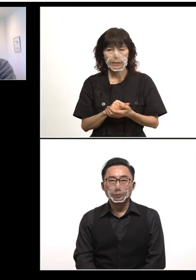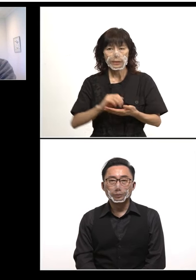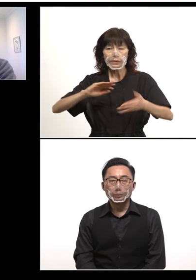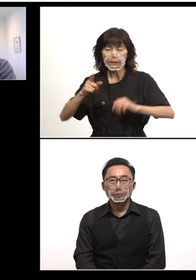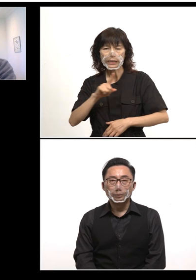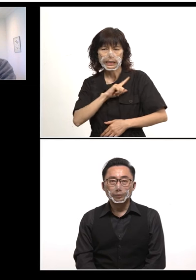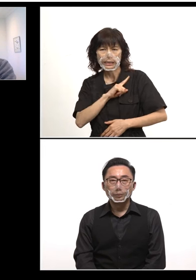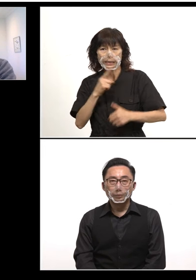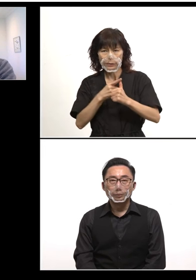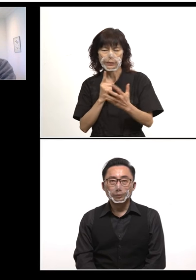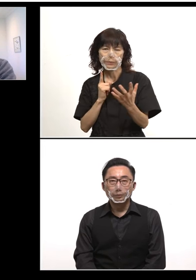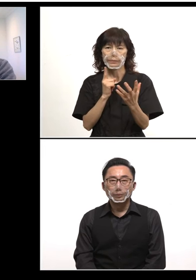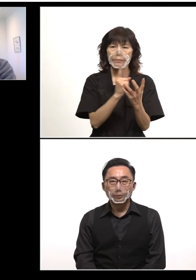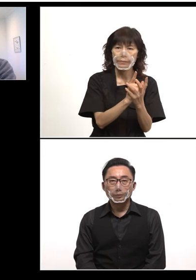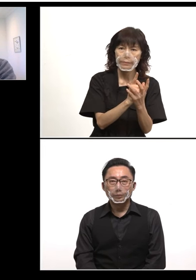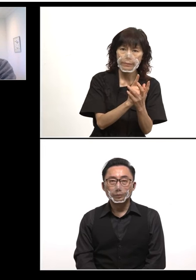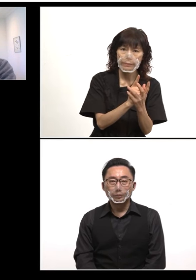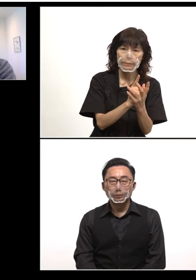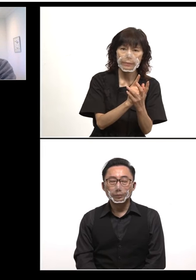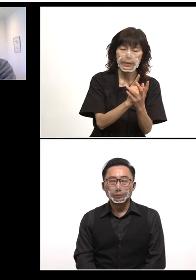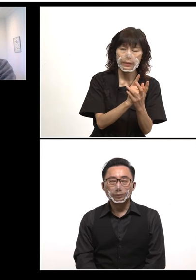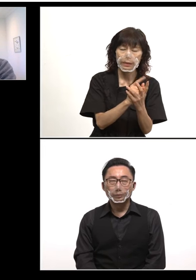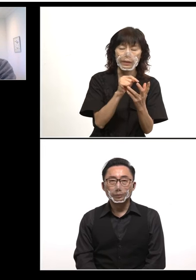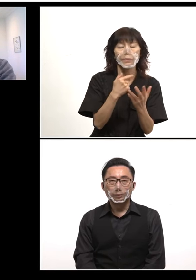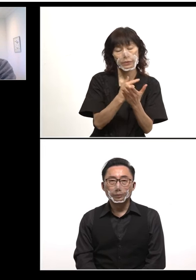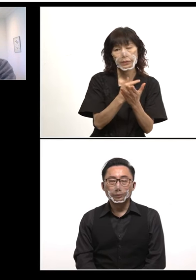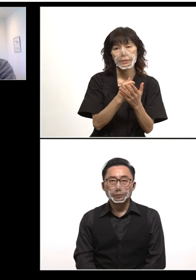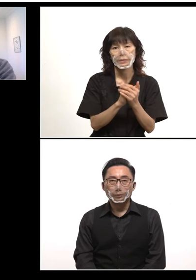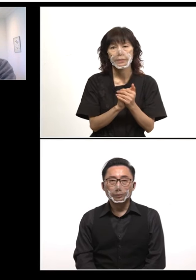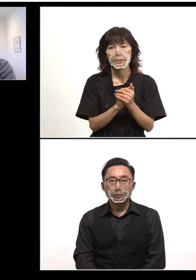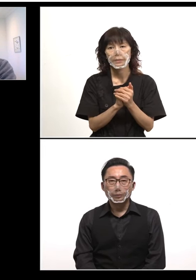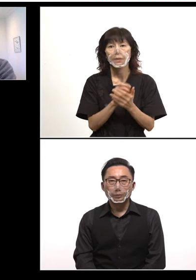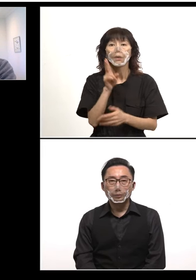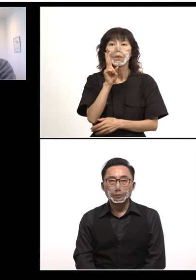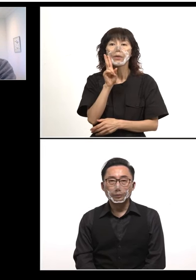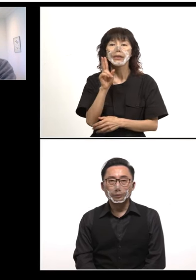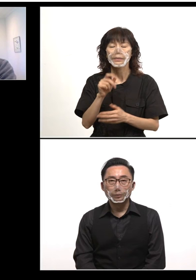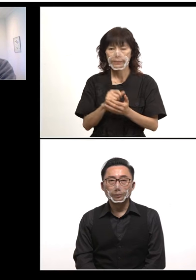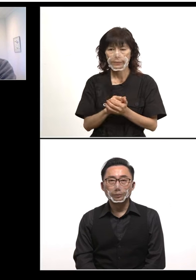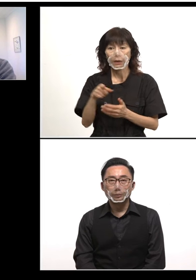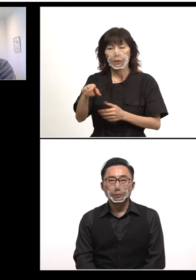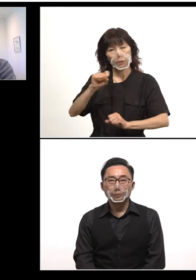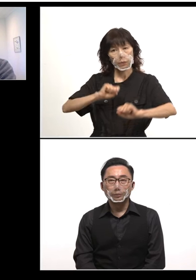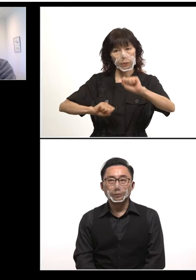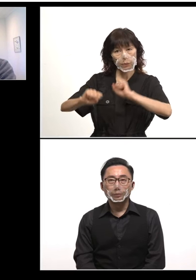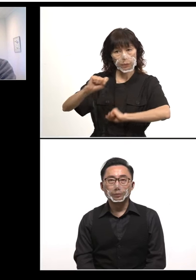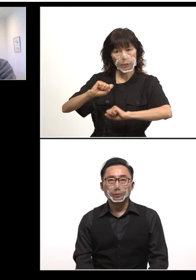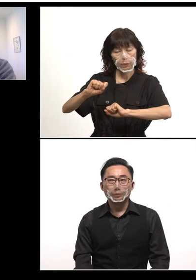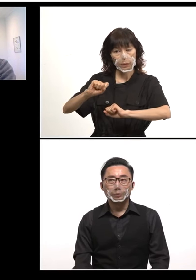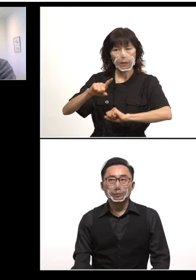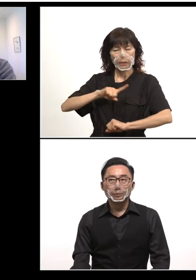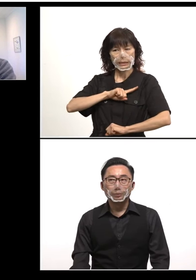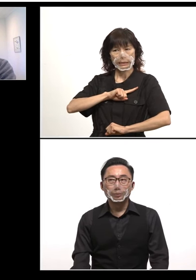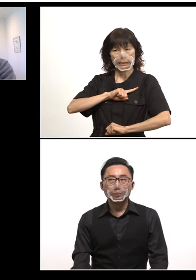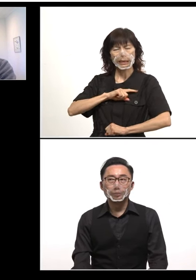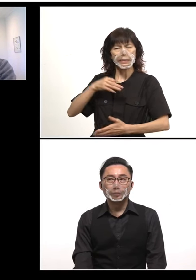咧，反而係在於我嚟講，我比較覺得重要嘅。即係譬如就係如果有一個活動，你就用一個參